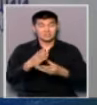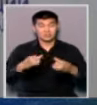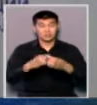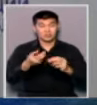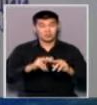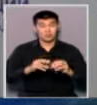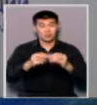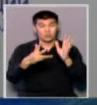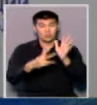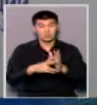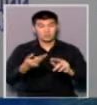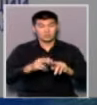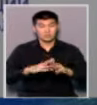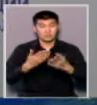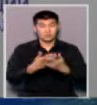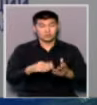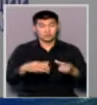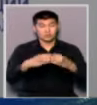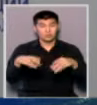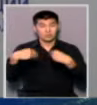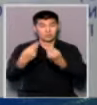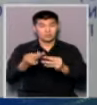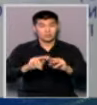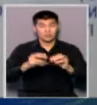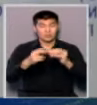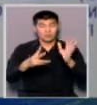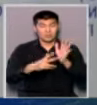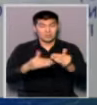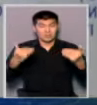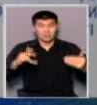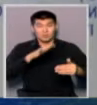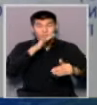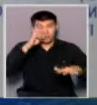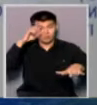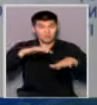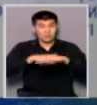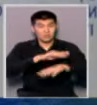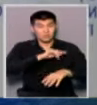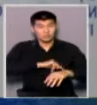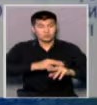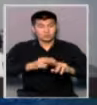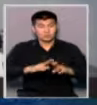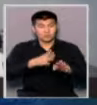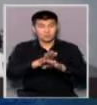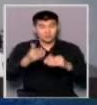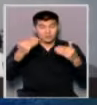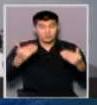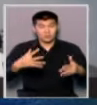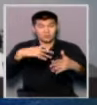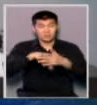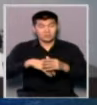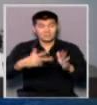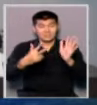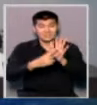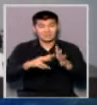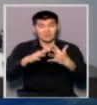18 сайлау округтері бойынша кандидаттар ұсынды. 18 кандидат қазіргі уақытта мемлекеттік қызметші болып жұмыс жасайды. Оның ішінде